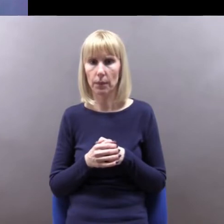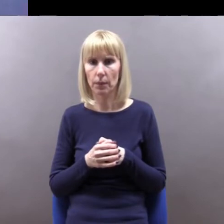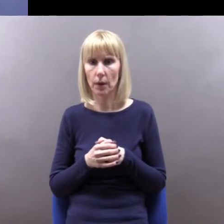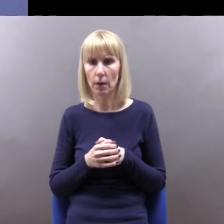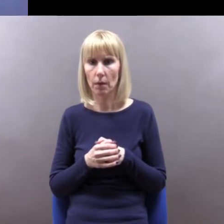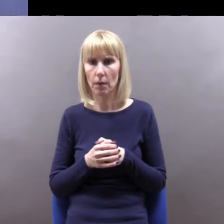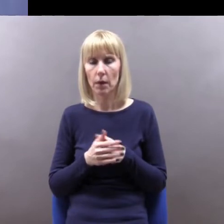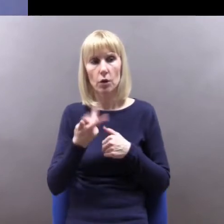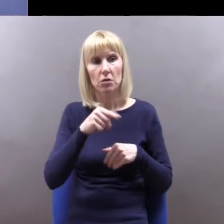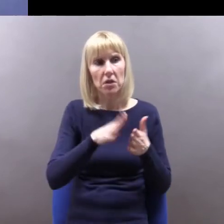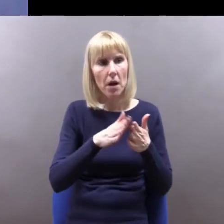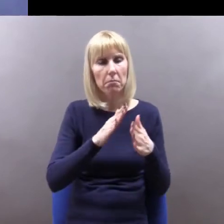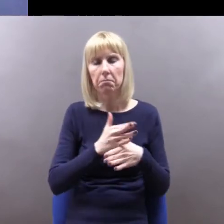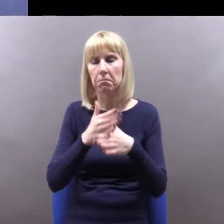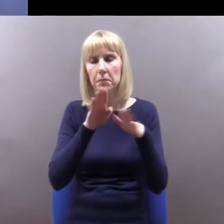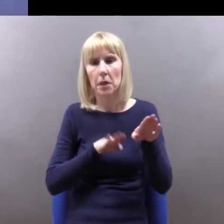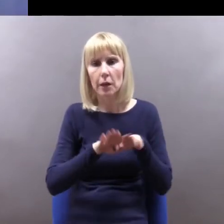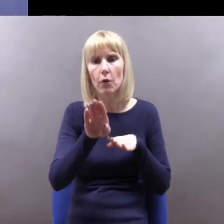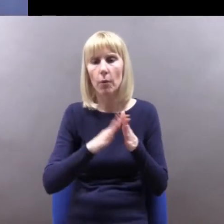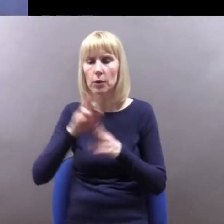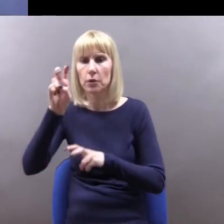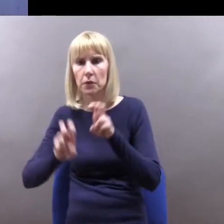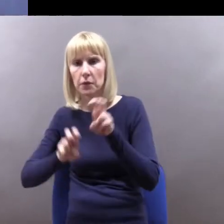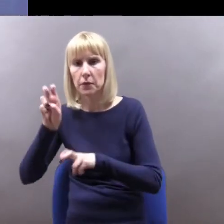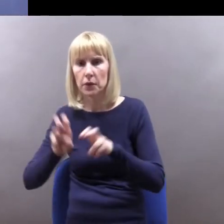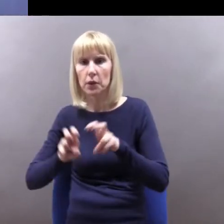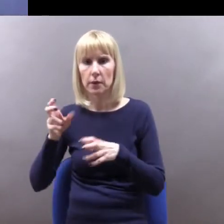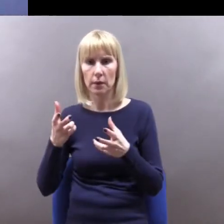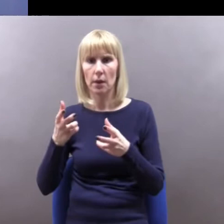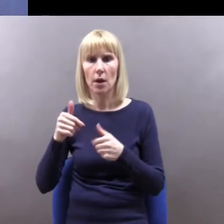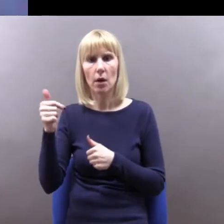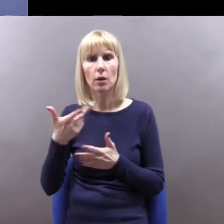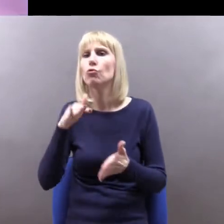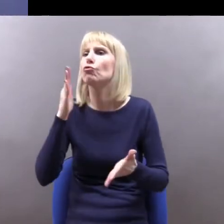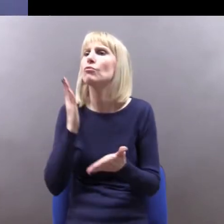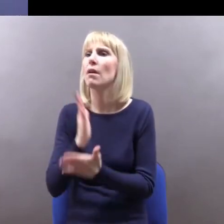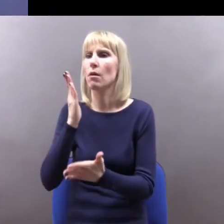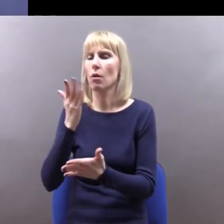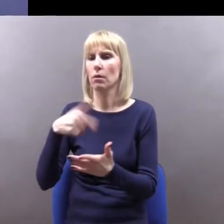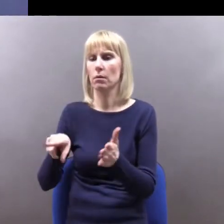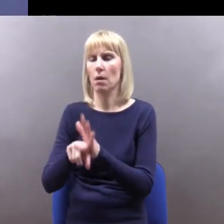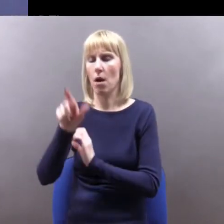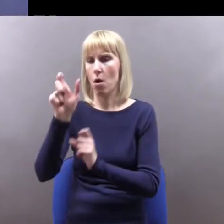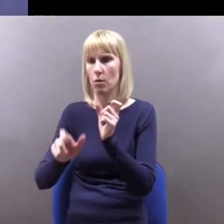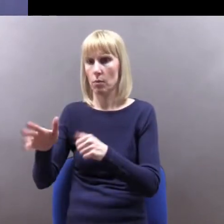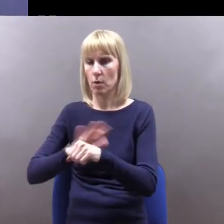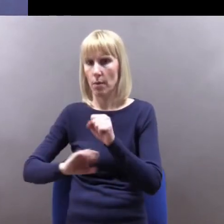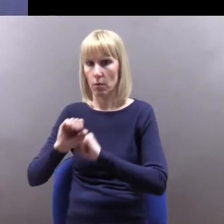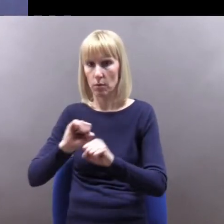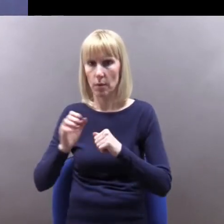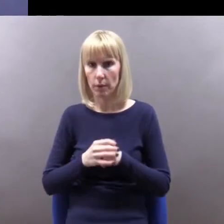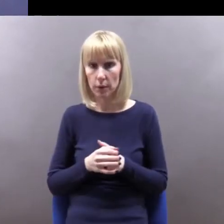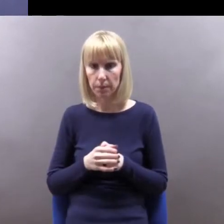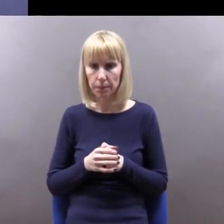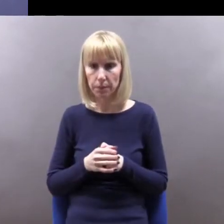takie platformy, czy windy nawet, bo są windy przy różnych ośrodkach tylko dla osób niepełnosprawnych, tak? Ale